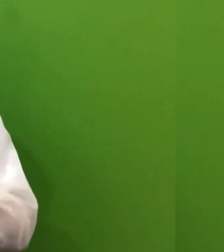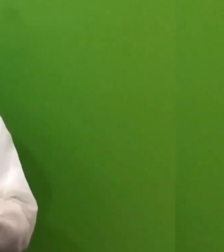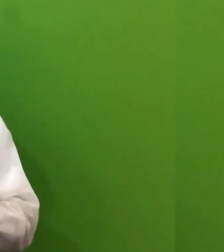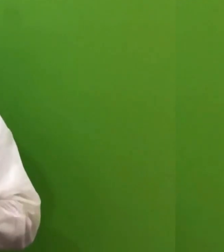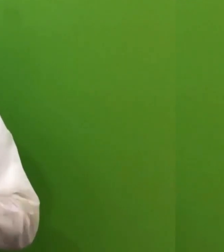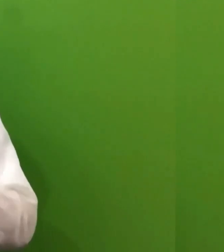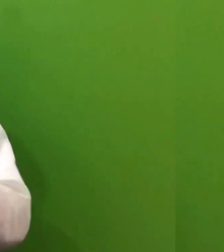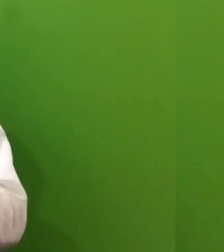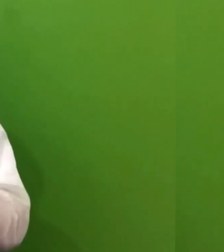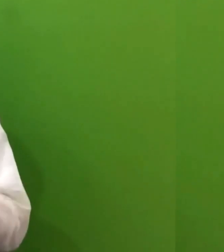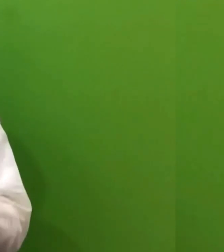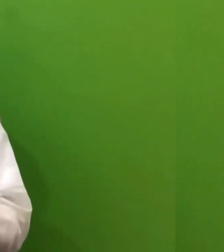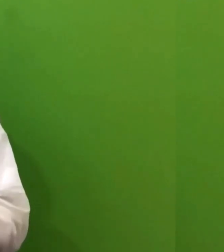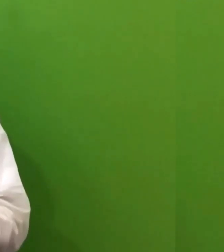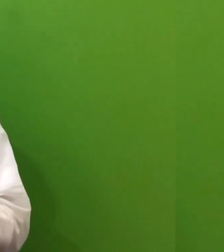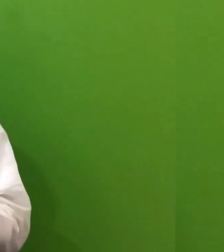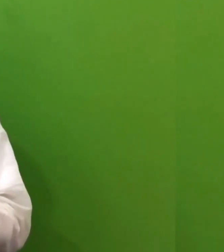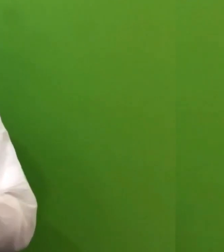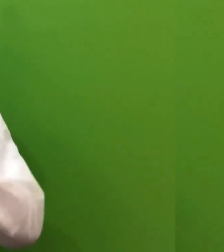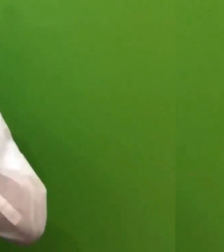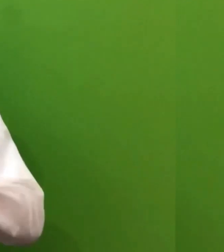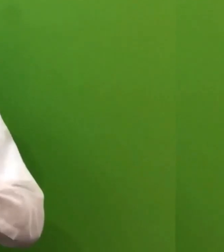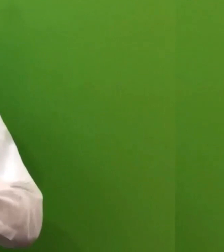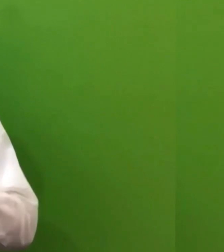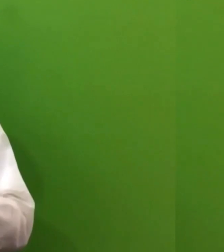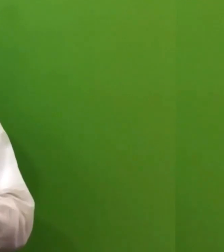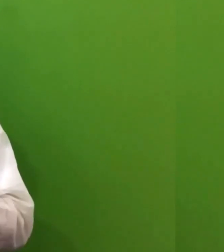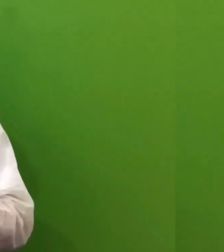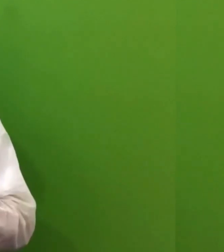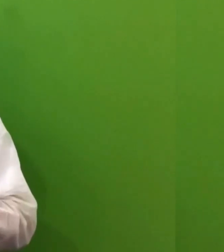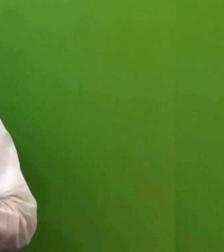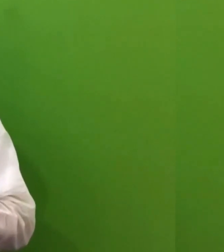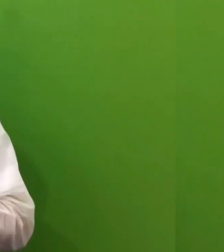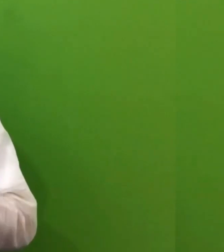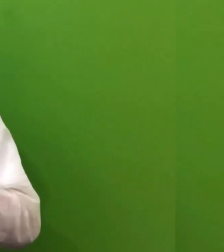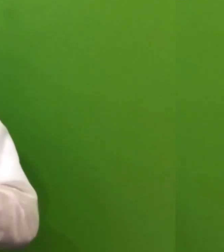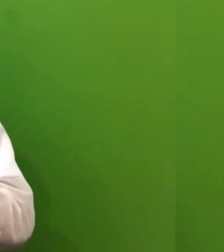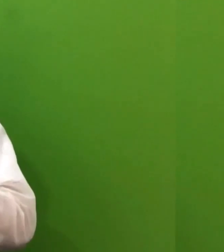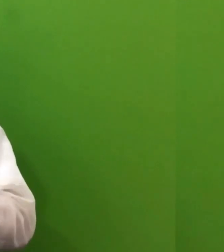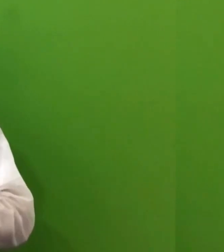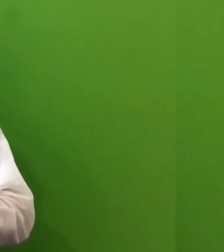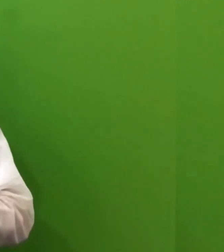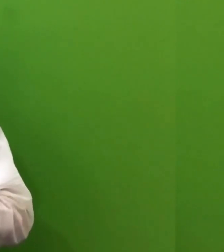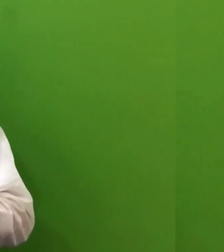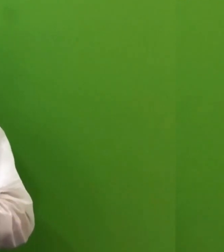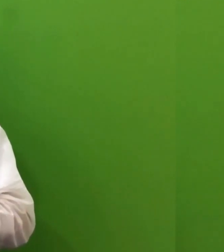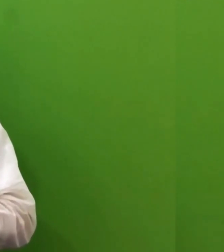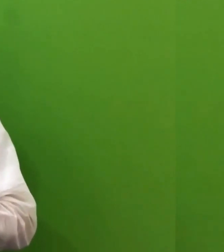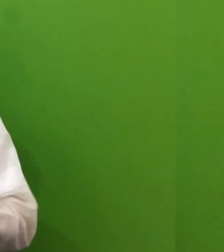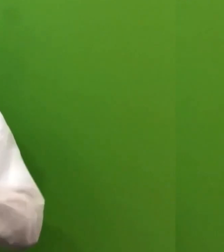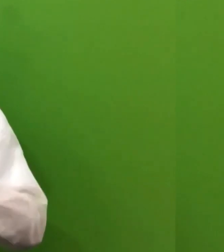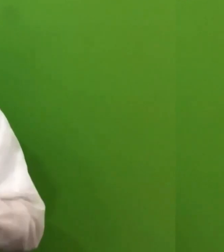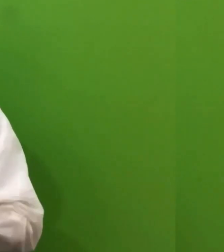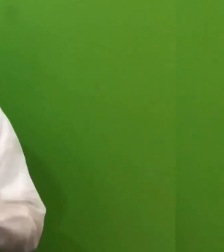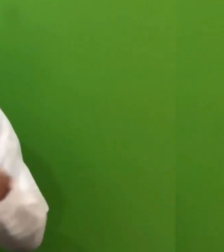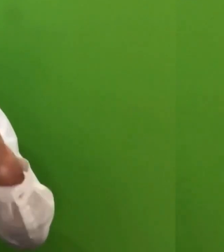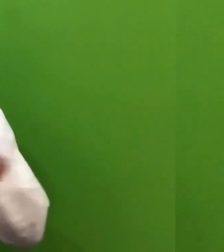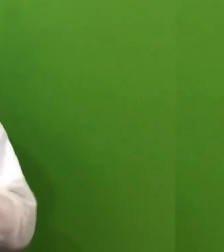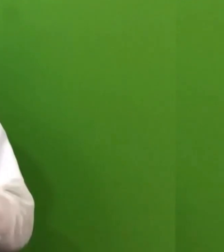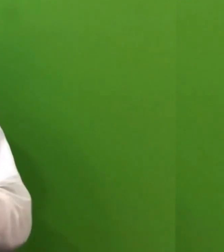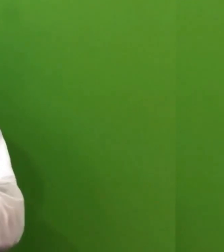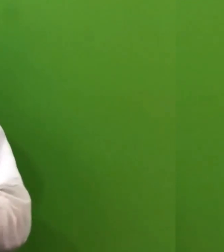절대 주권을 믿게 하여 주시옵소서. 오늘도 이 복음 메시지의 흐름을 인도하여